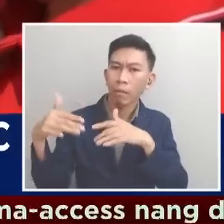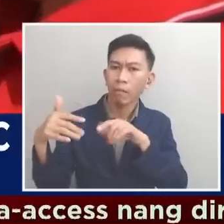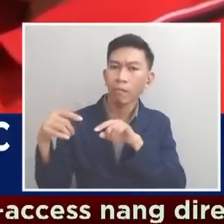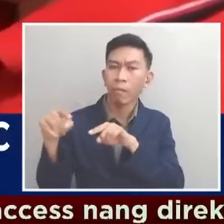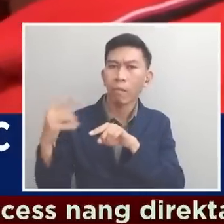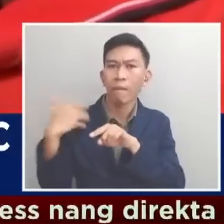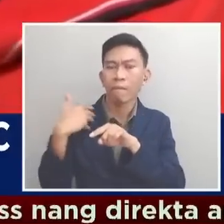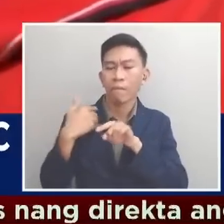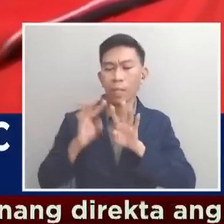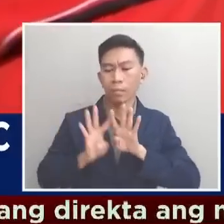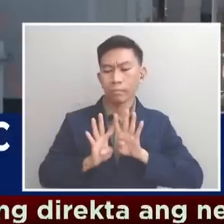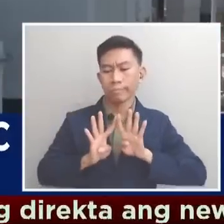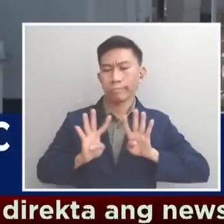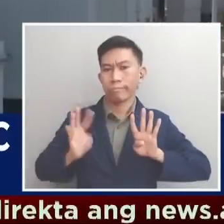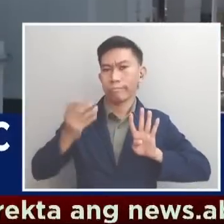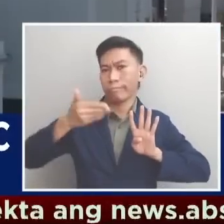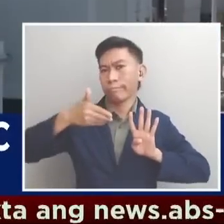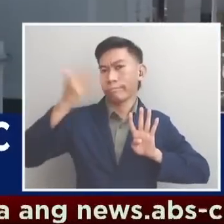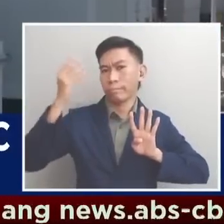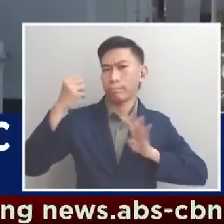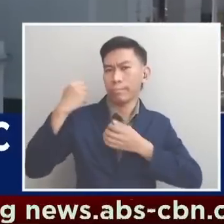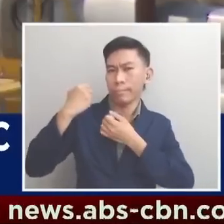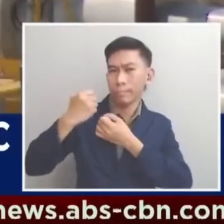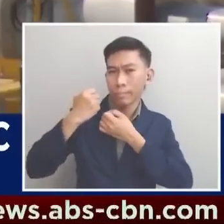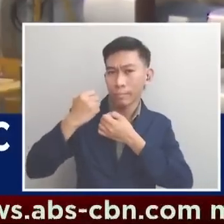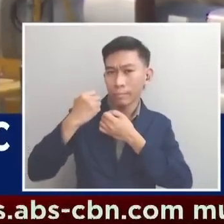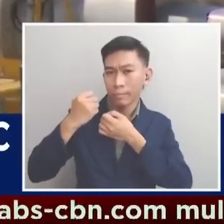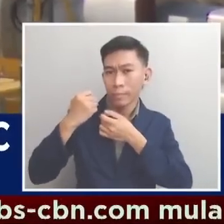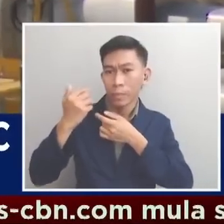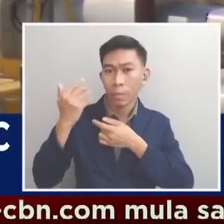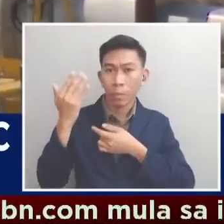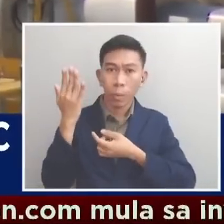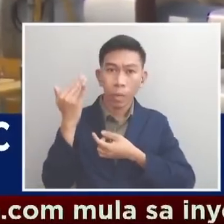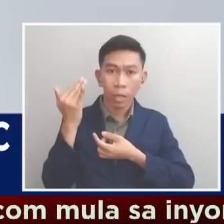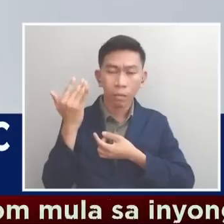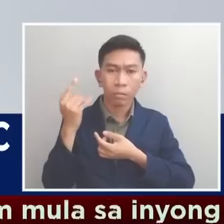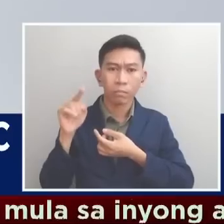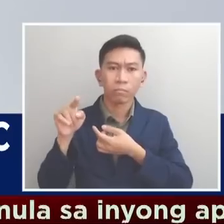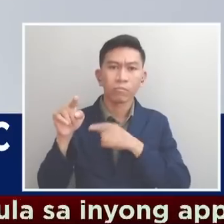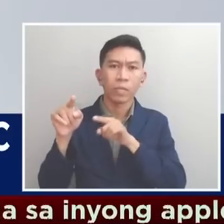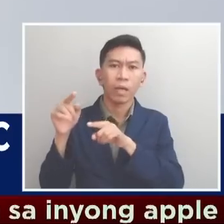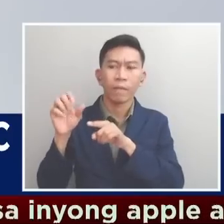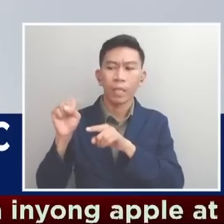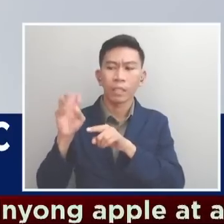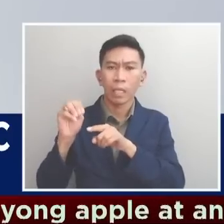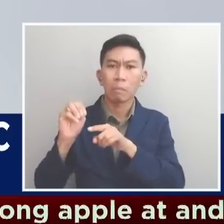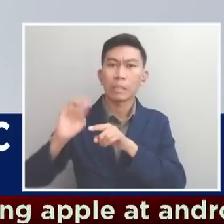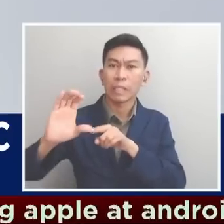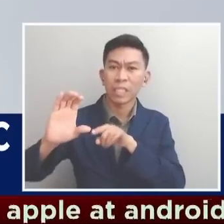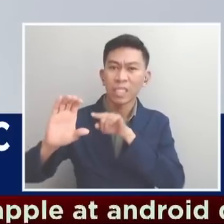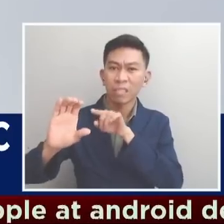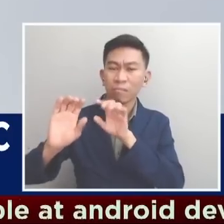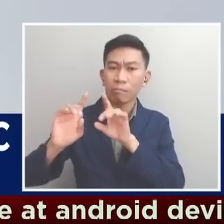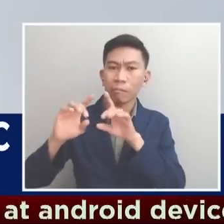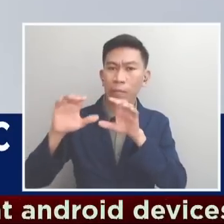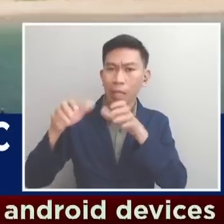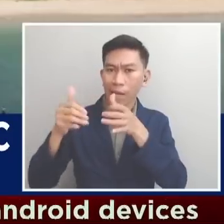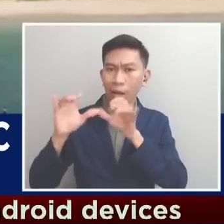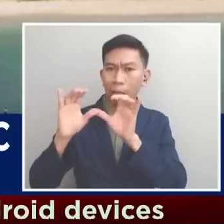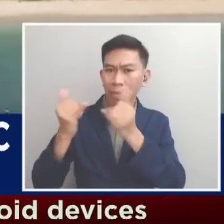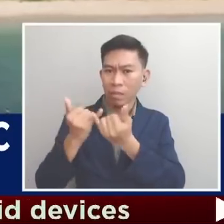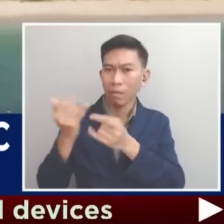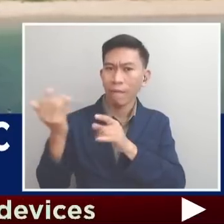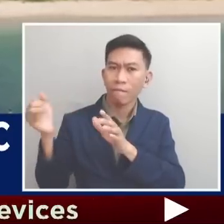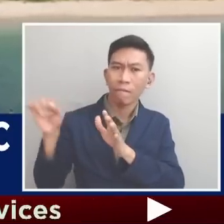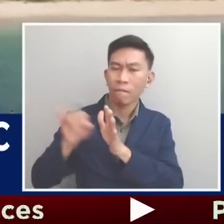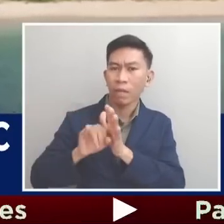main headquarters ng kumpanya. Ang issue nila, ang pag-angkat ng SMC ng liquefied natural gas o LNG